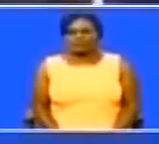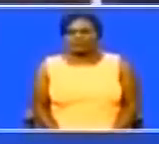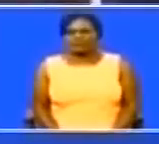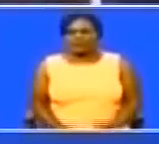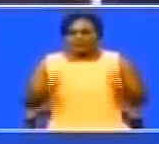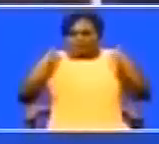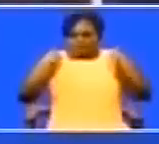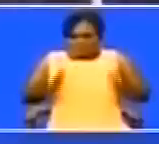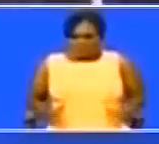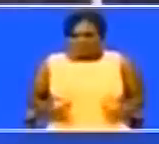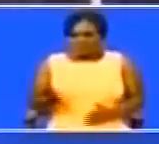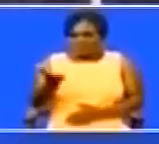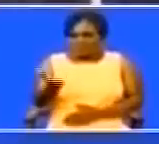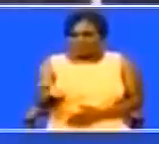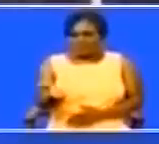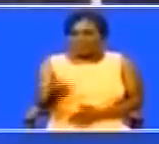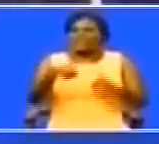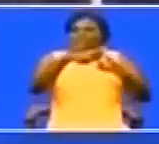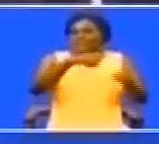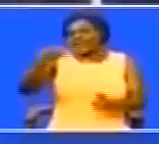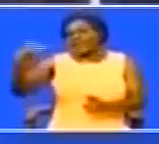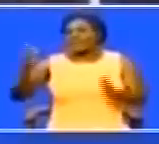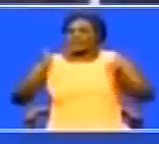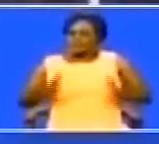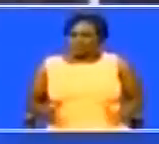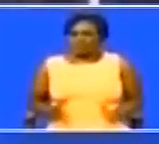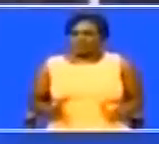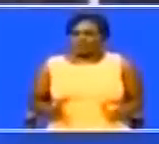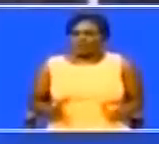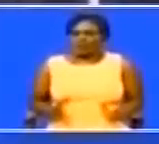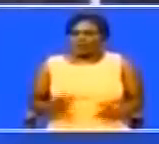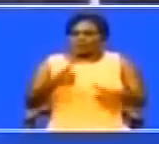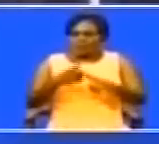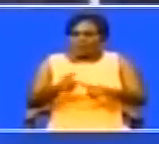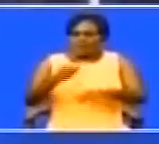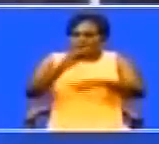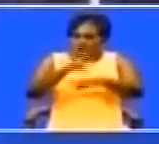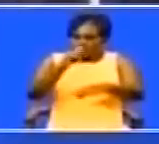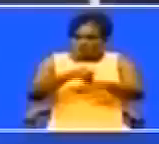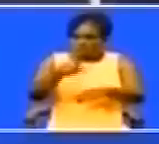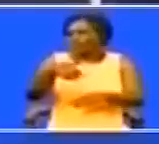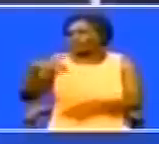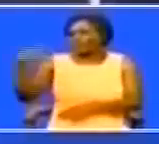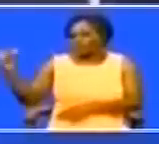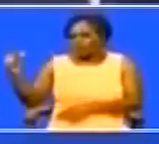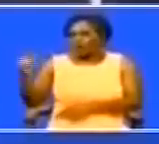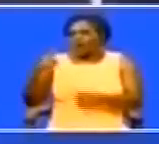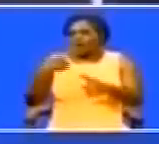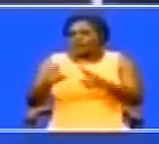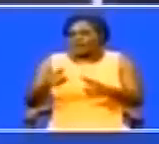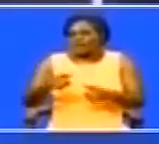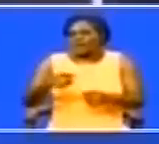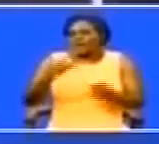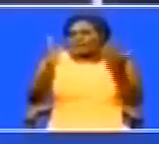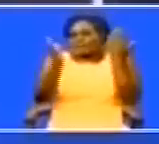Na huyu mtu ambaye alichoma yeye alikuwa ameua mtu tayari, lakini ulipoitwa akaenda, lakini imekuwa bahati mbaya